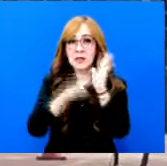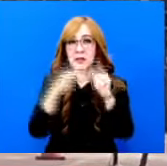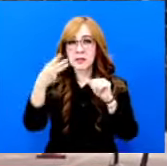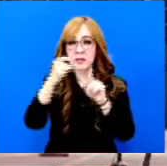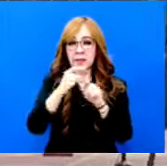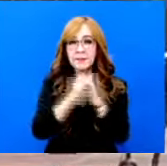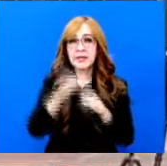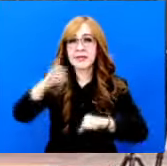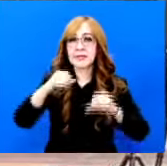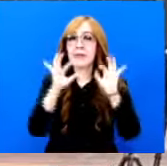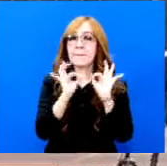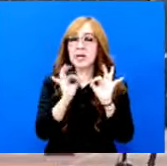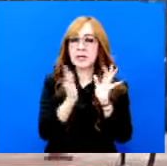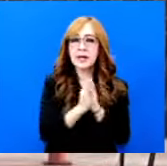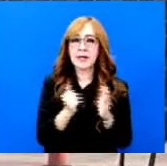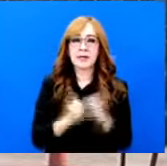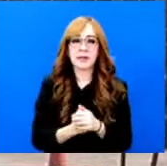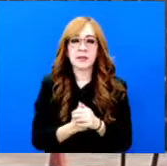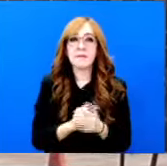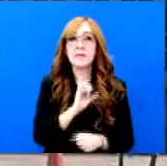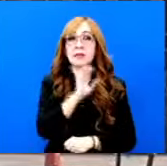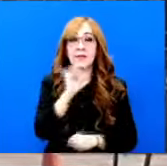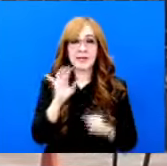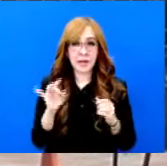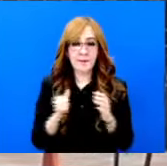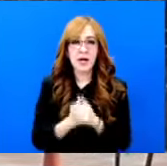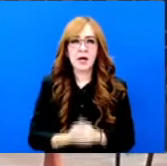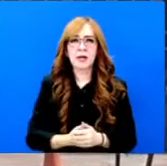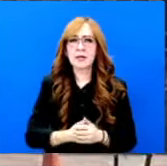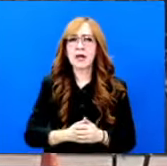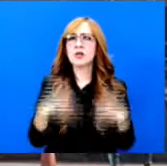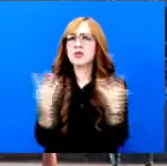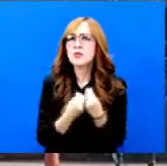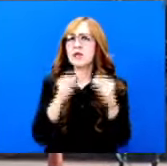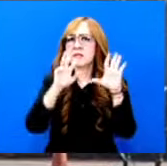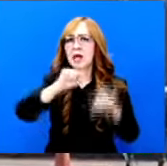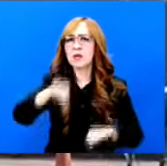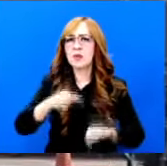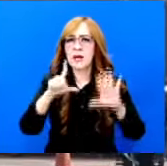dengan skor IPKP lebih dari 9,7%.